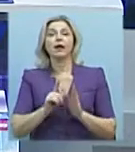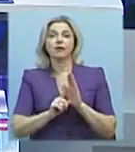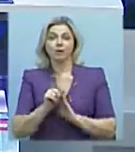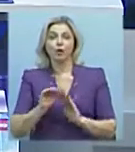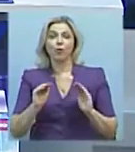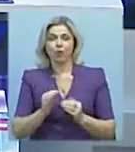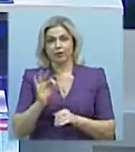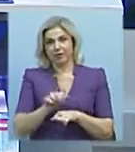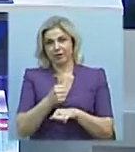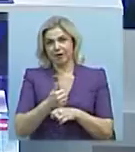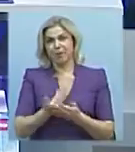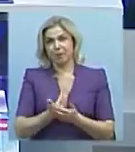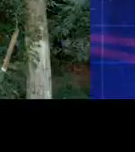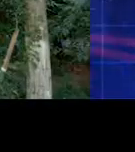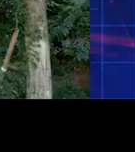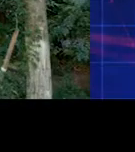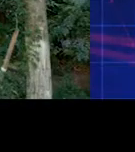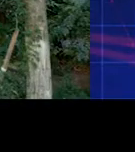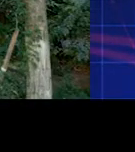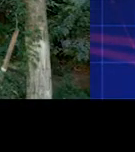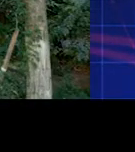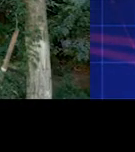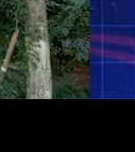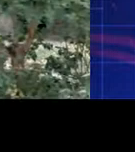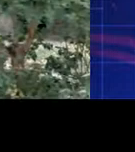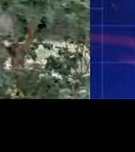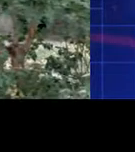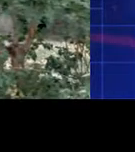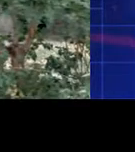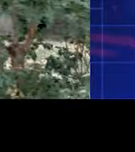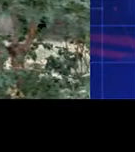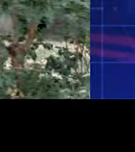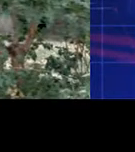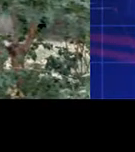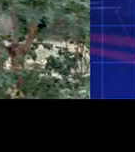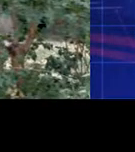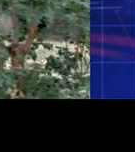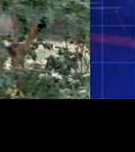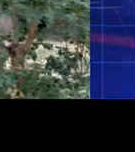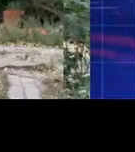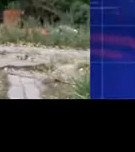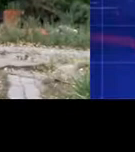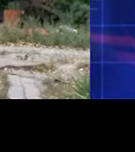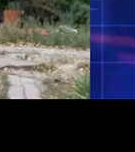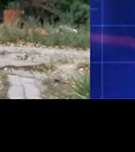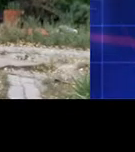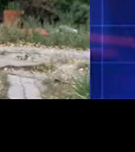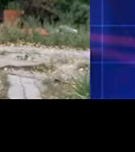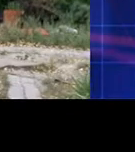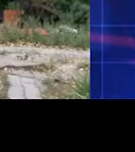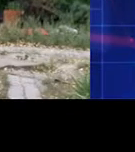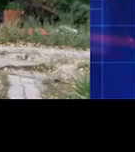про основні події випуску. До Інгульського відділу поліції надійшло повідомлення про вбивство людини. Зараз на місці події